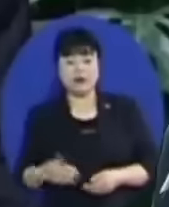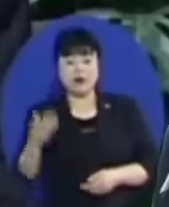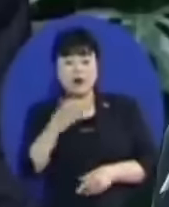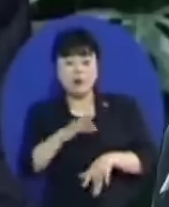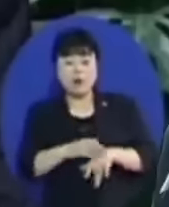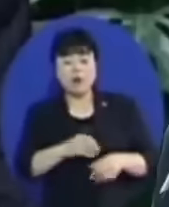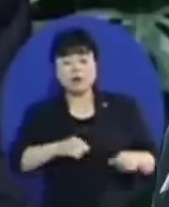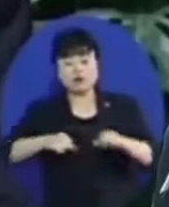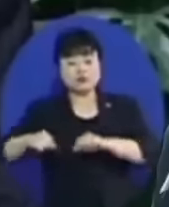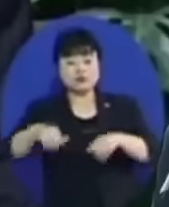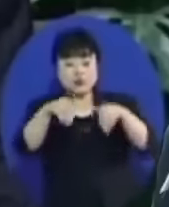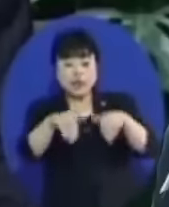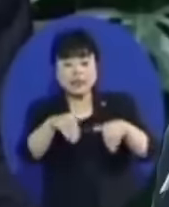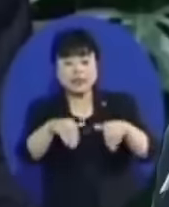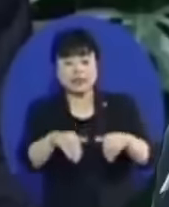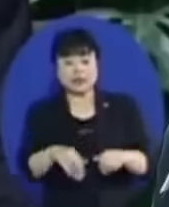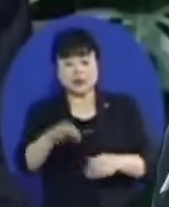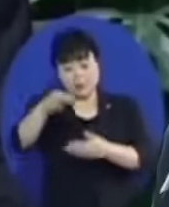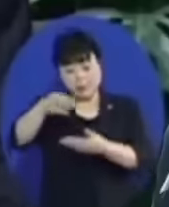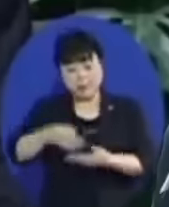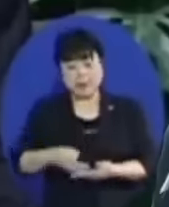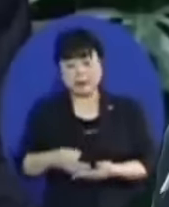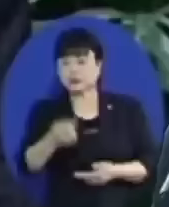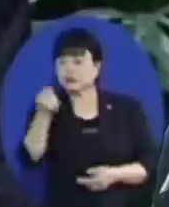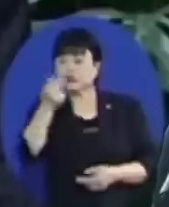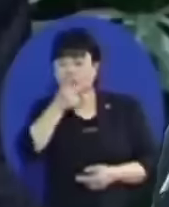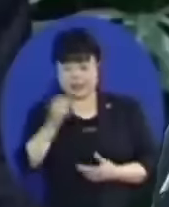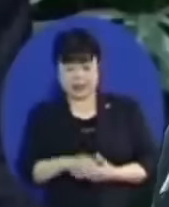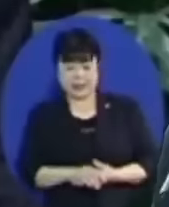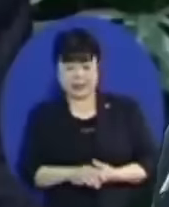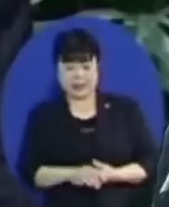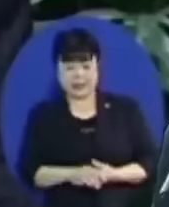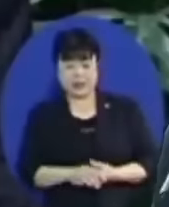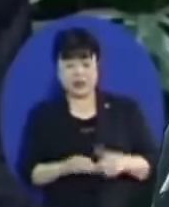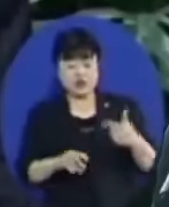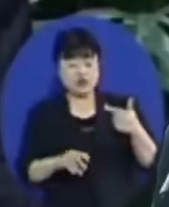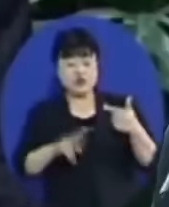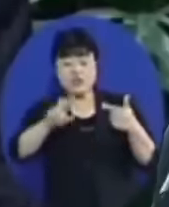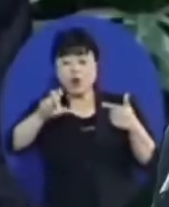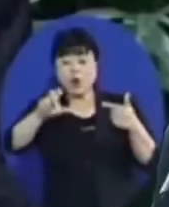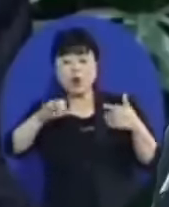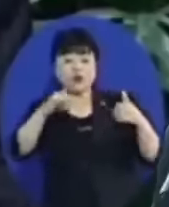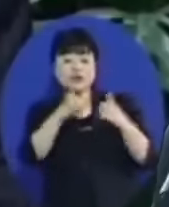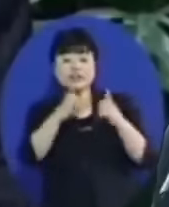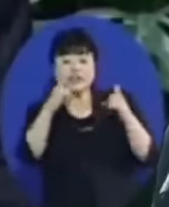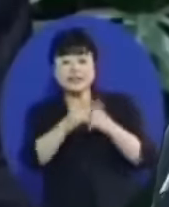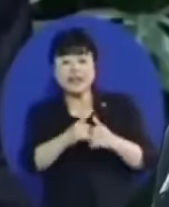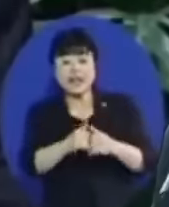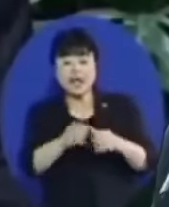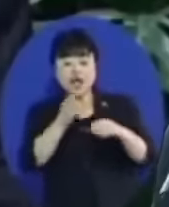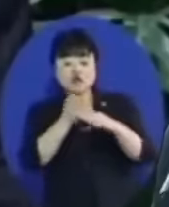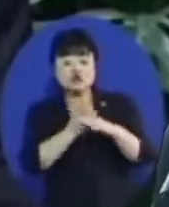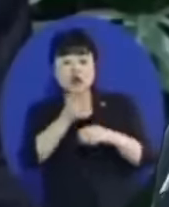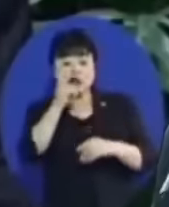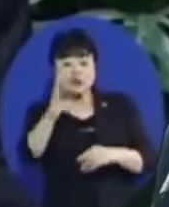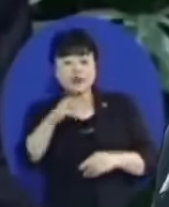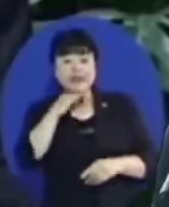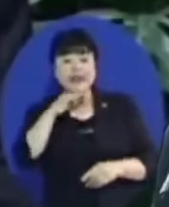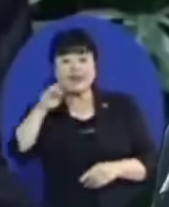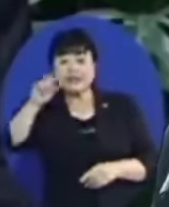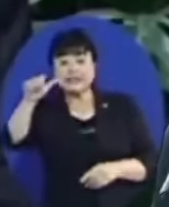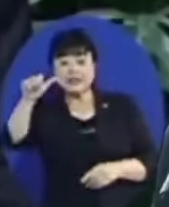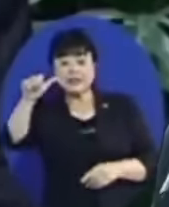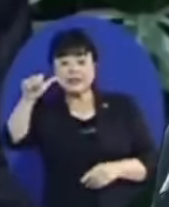참으로 대가를 받아도 적습니다. 6.25 사변 때 제가 중학교 2학년이었습니다. 15살